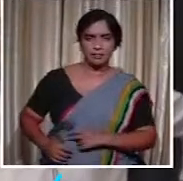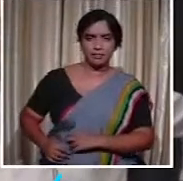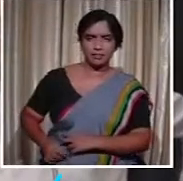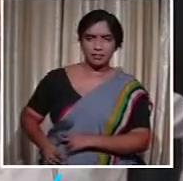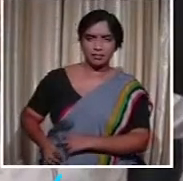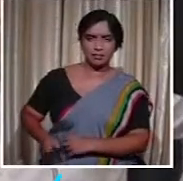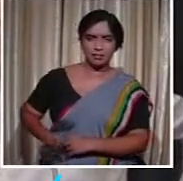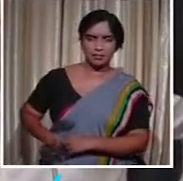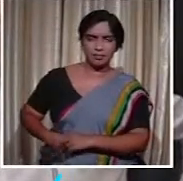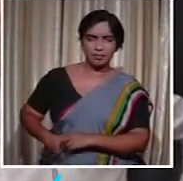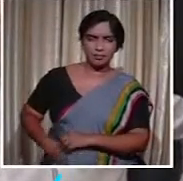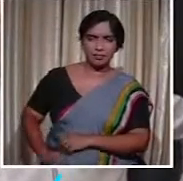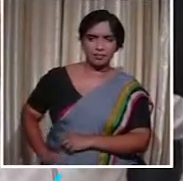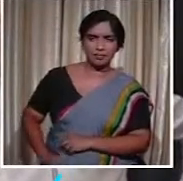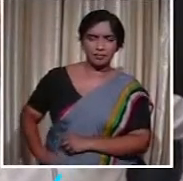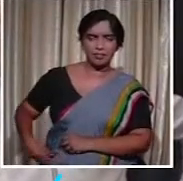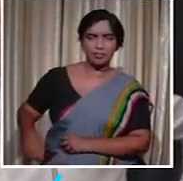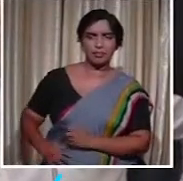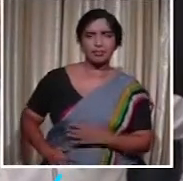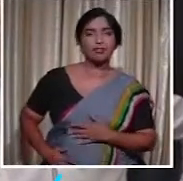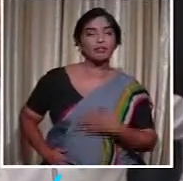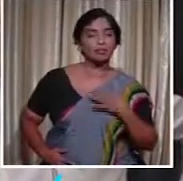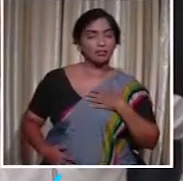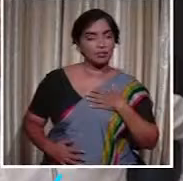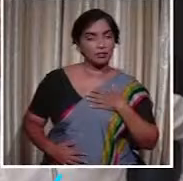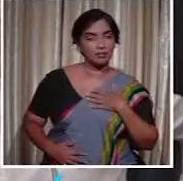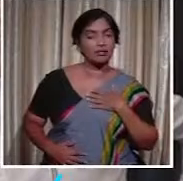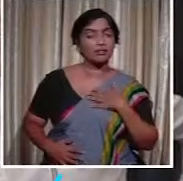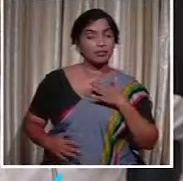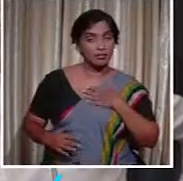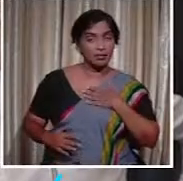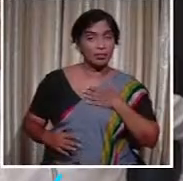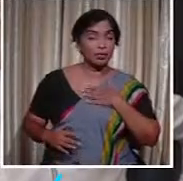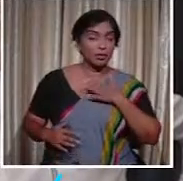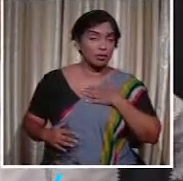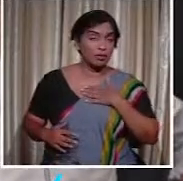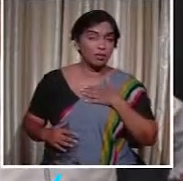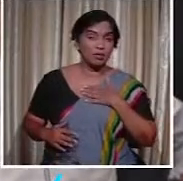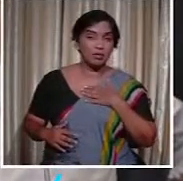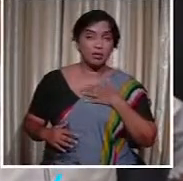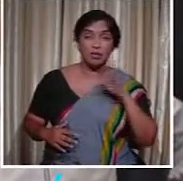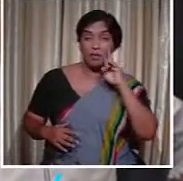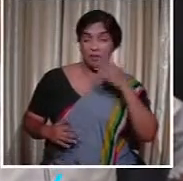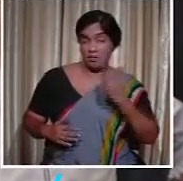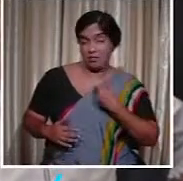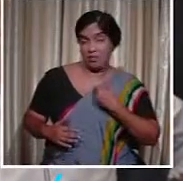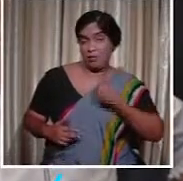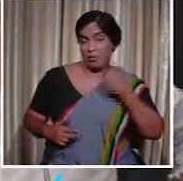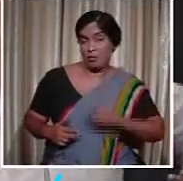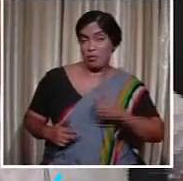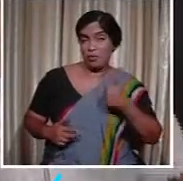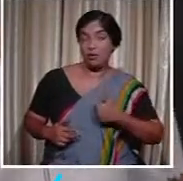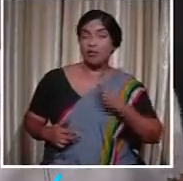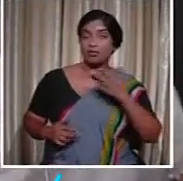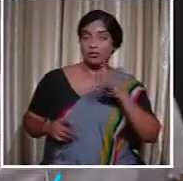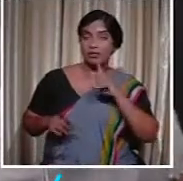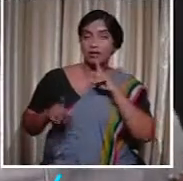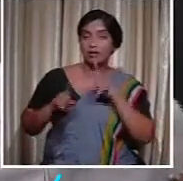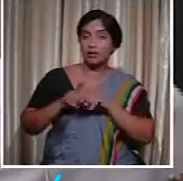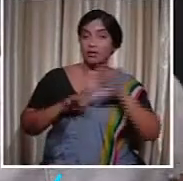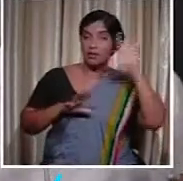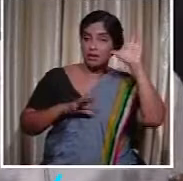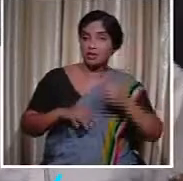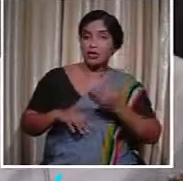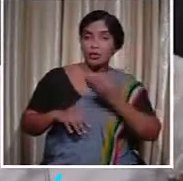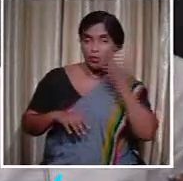දැන් වාඩි වෙන්න නෑ නෑ දැන් බලන්නකො දැන් මං තරම් හොඳා මම නිකන් ආ මේ විශ්වකර්මය වාගේ ගේන්න